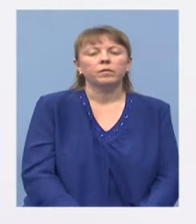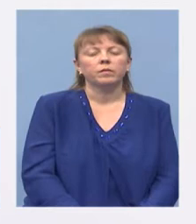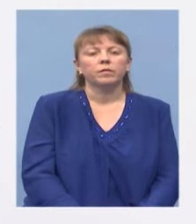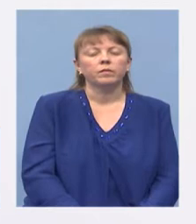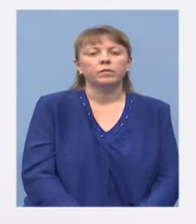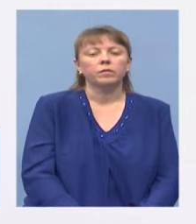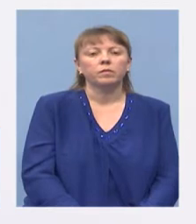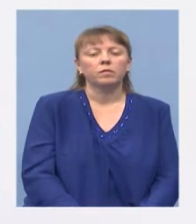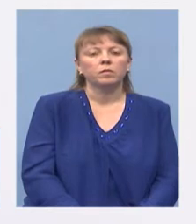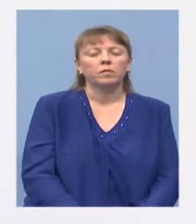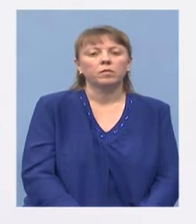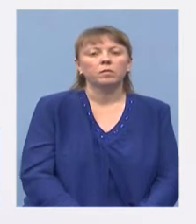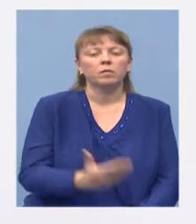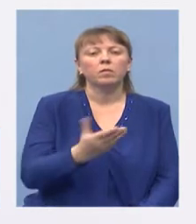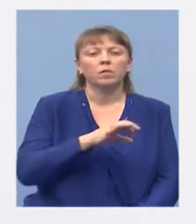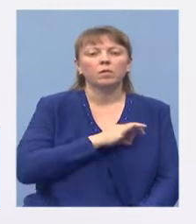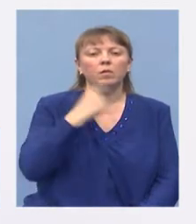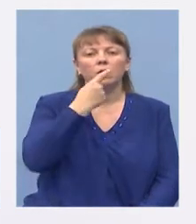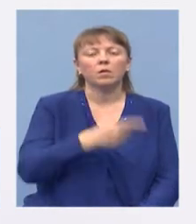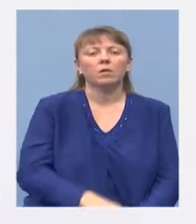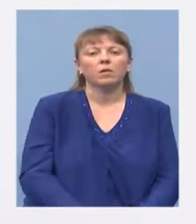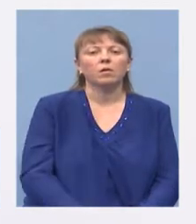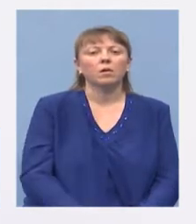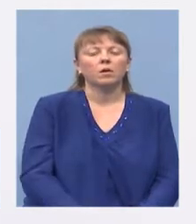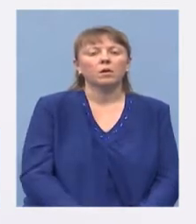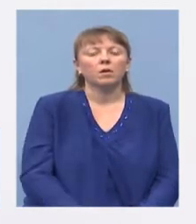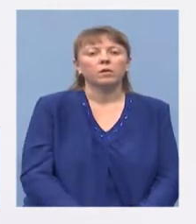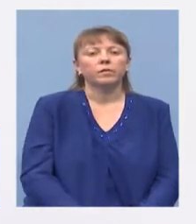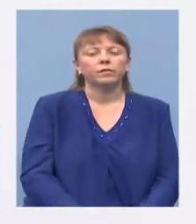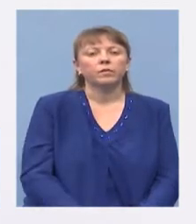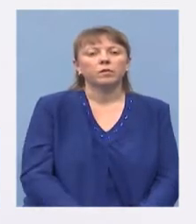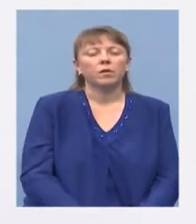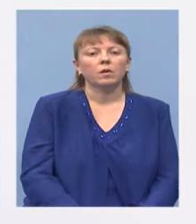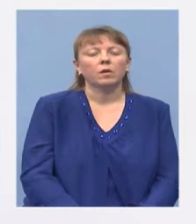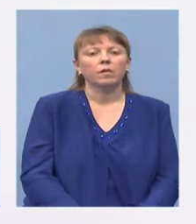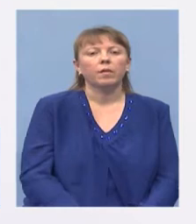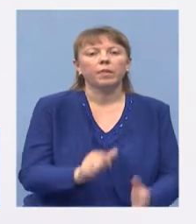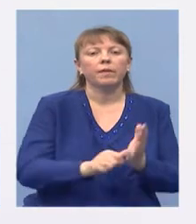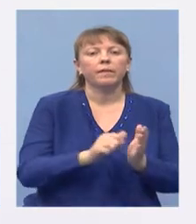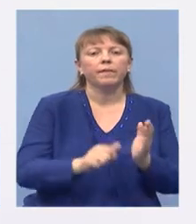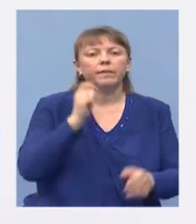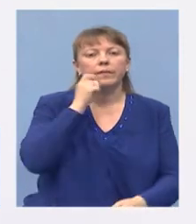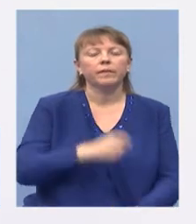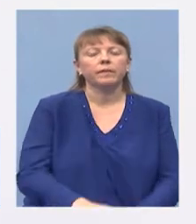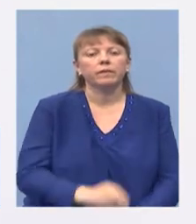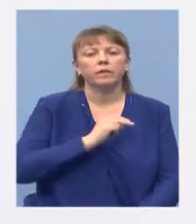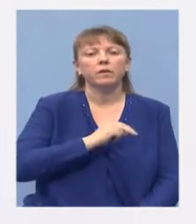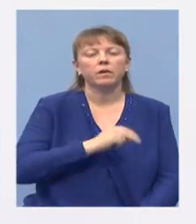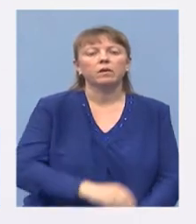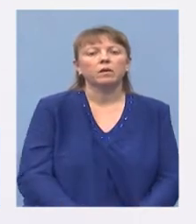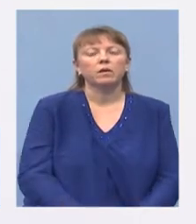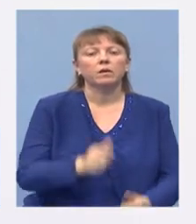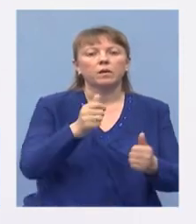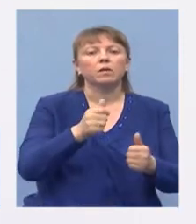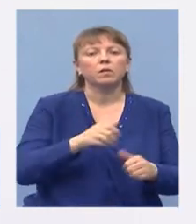гражданин, да, потому что это юридическое лицо ликвидировано. А мы, как вы знаете, уже более 60 лет работаем в рамках